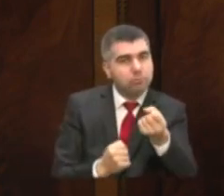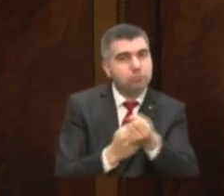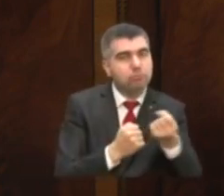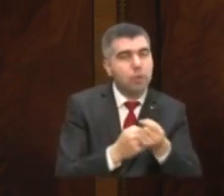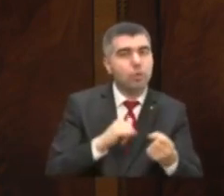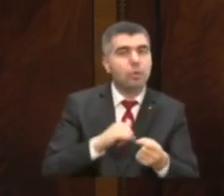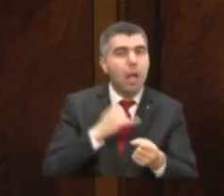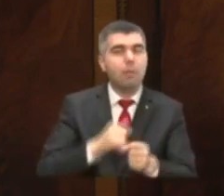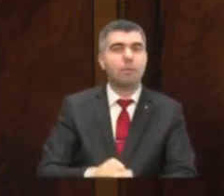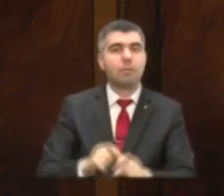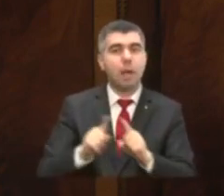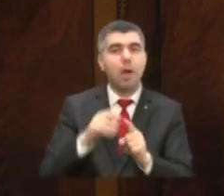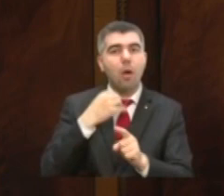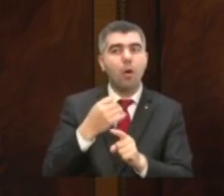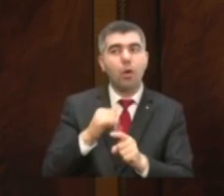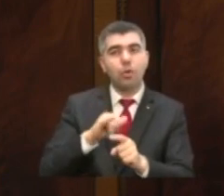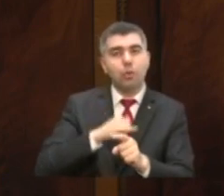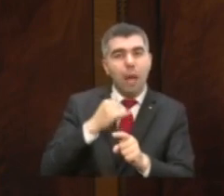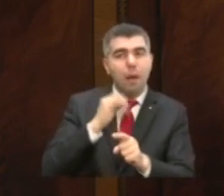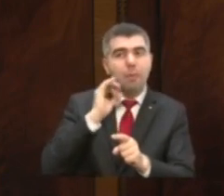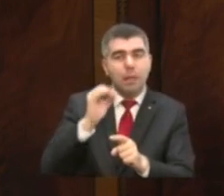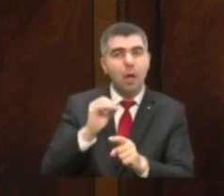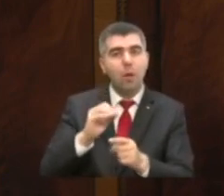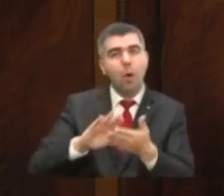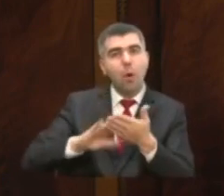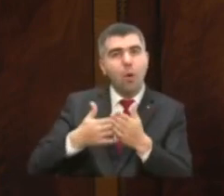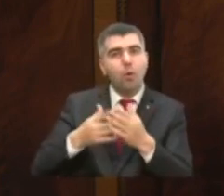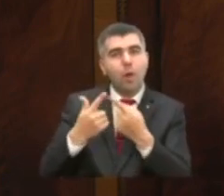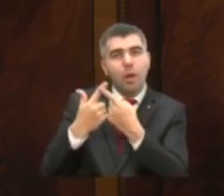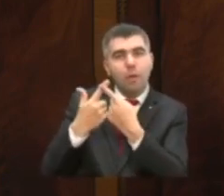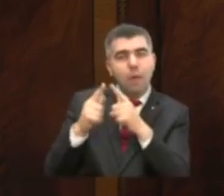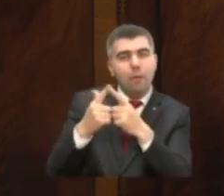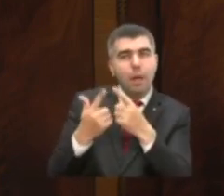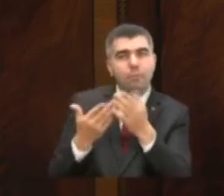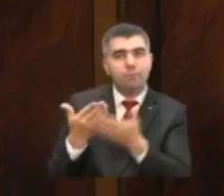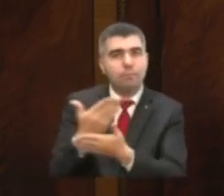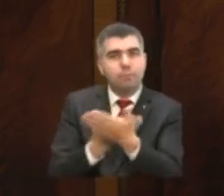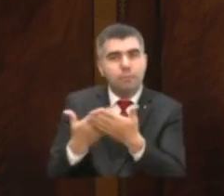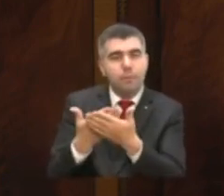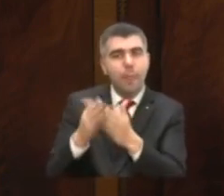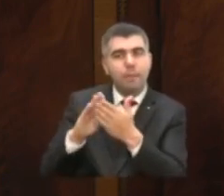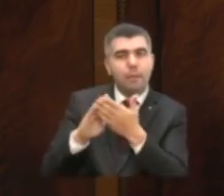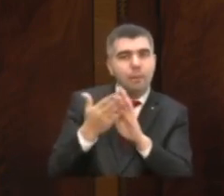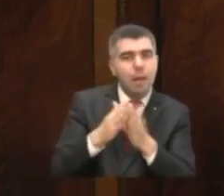تشجيع الشباب على التطوع والمسارعة والمشاركة المواطنة في القرار العمومي،